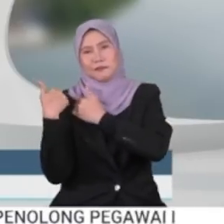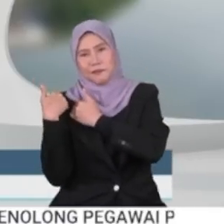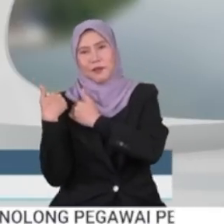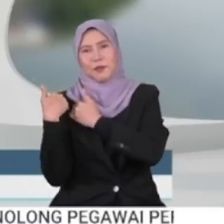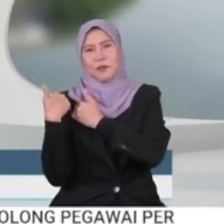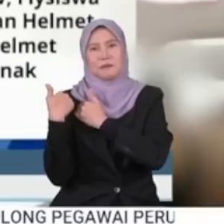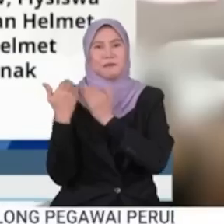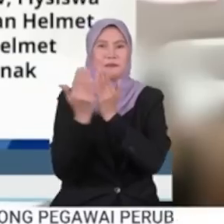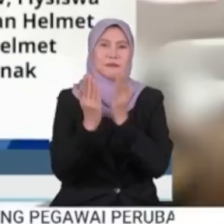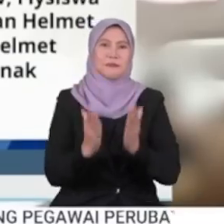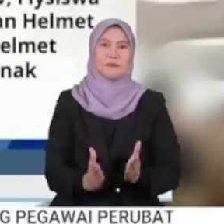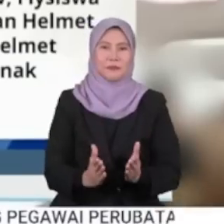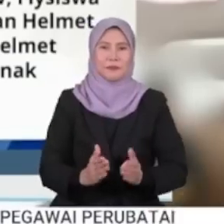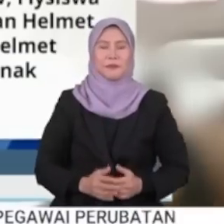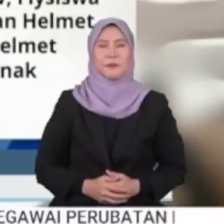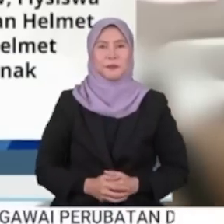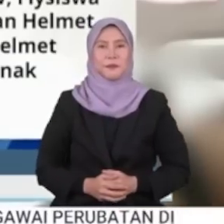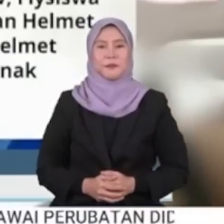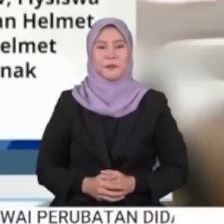mereka.